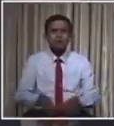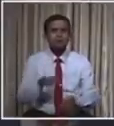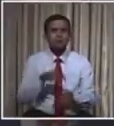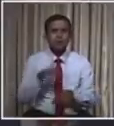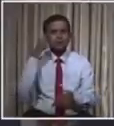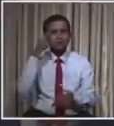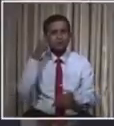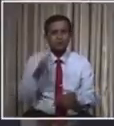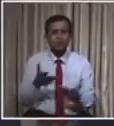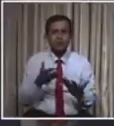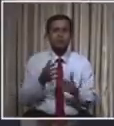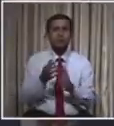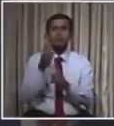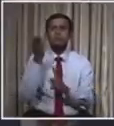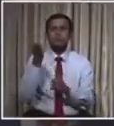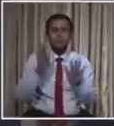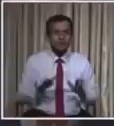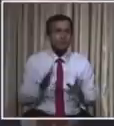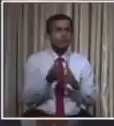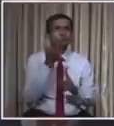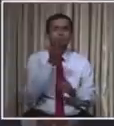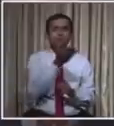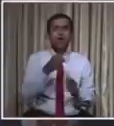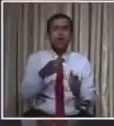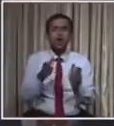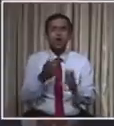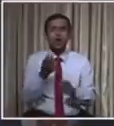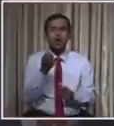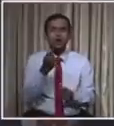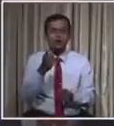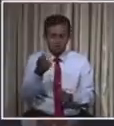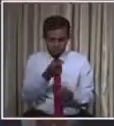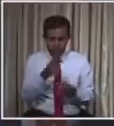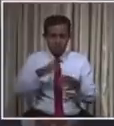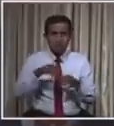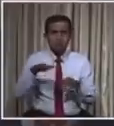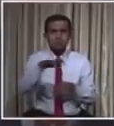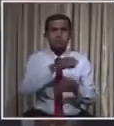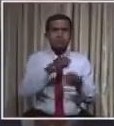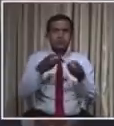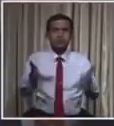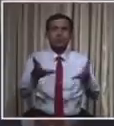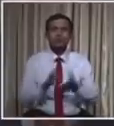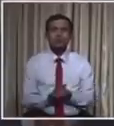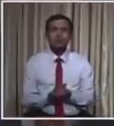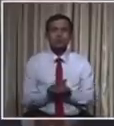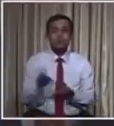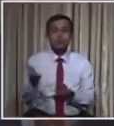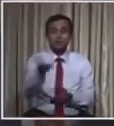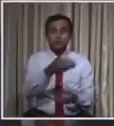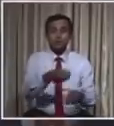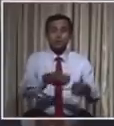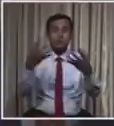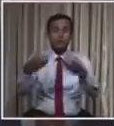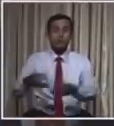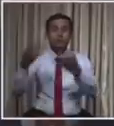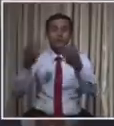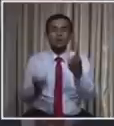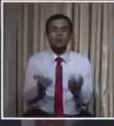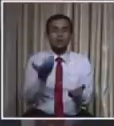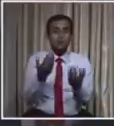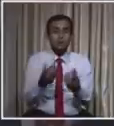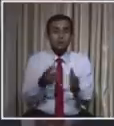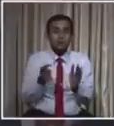හිතනවා නැත්නම් මේ සභාපතිලා ඉන්න සභාපතිලා අතරේ කොමිස් ප්‍රශ්නයක්ද මේ ජනතාව අතරට පත් කරලා තියෙන්නේ මොකද ජනතාව බෝම්බ පිපිරෙව්වයි කියලා